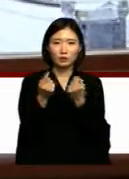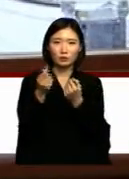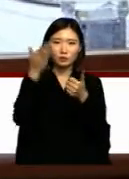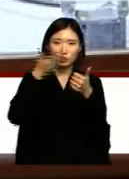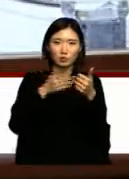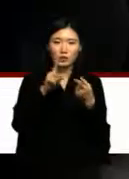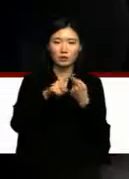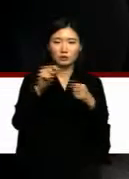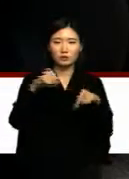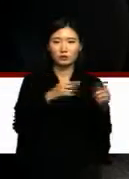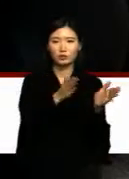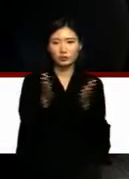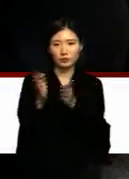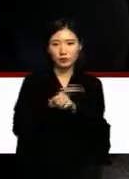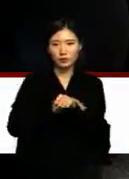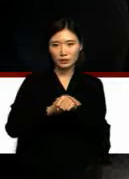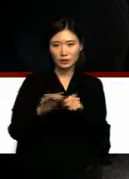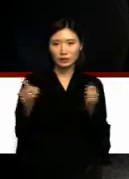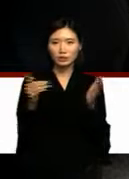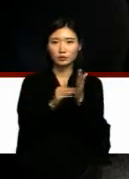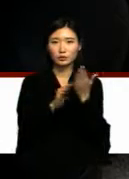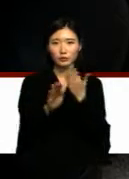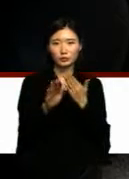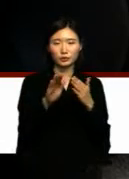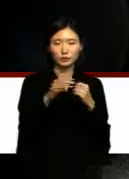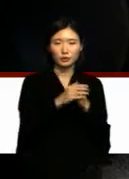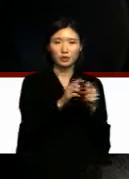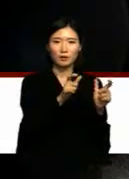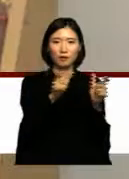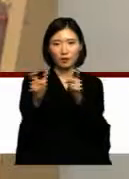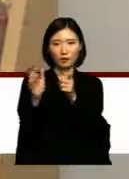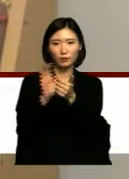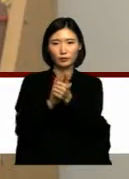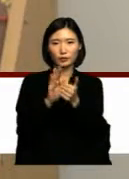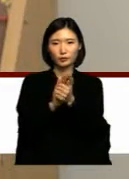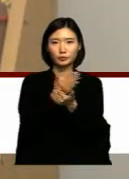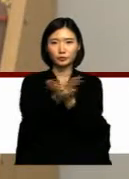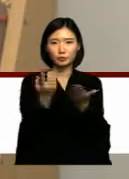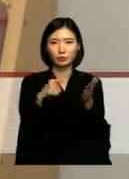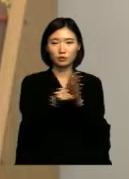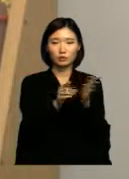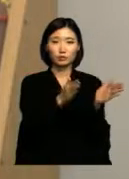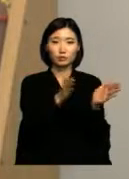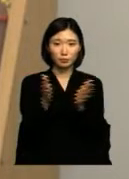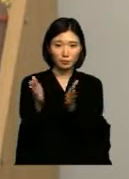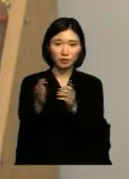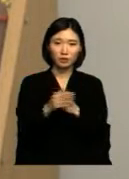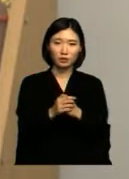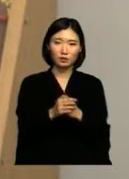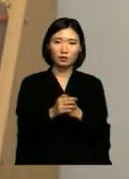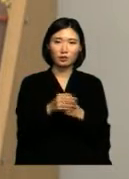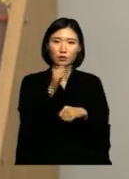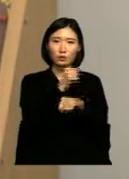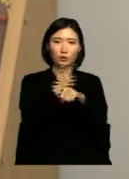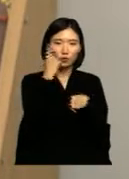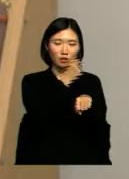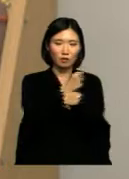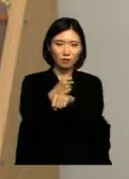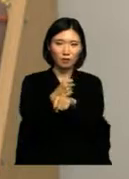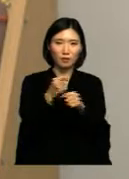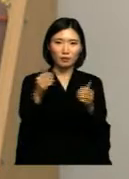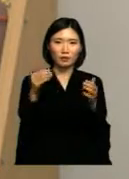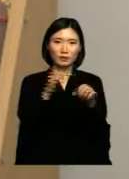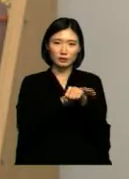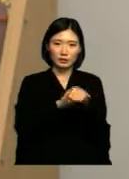대한 정책 마련을 잘해서 각 시군에 도움이 될수 있도록 준비를 하고 용역 마무리도